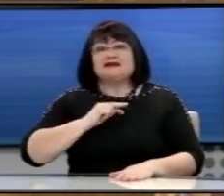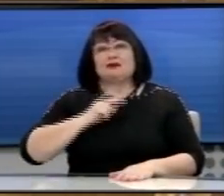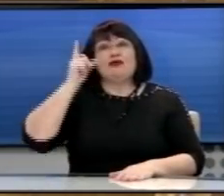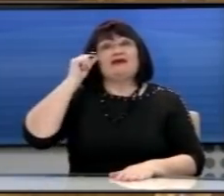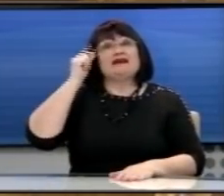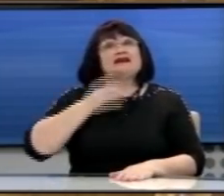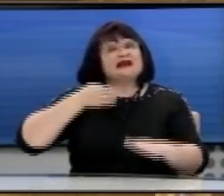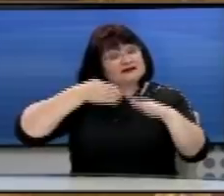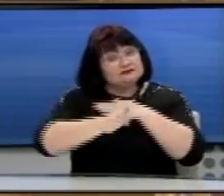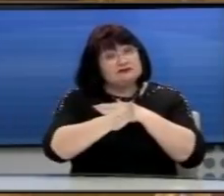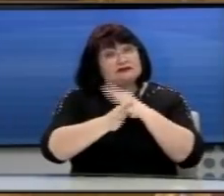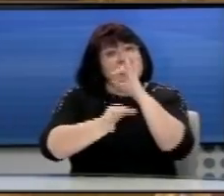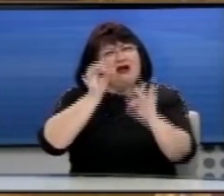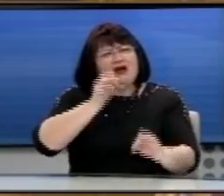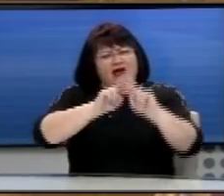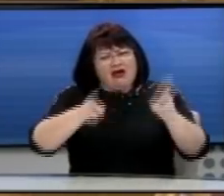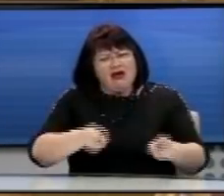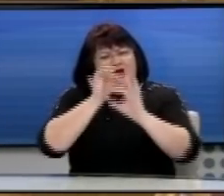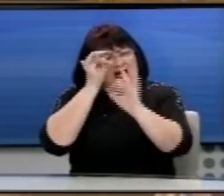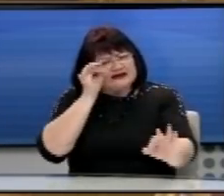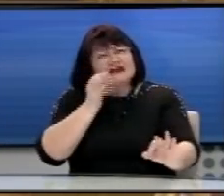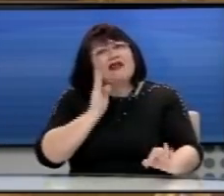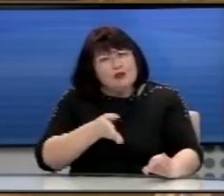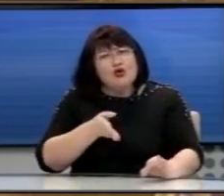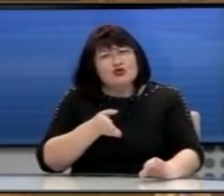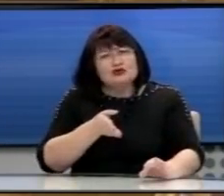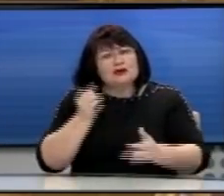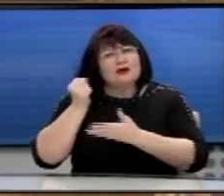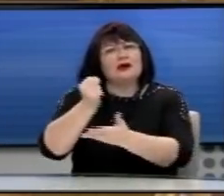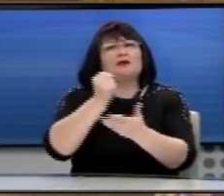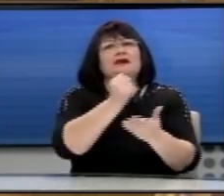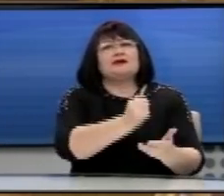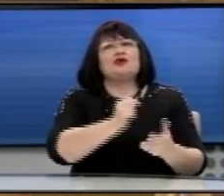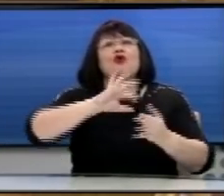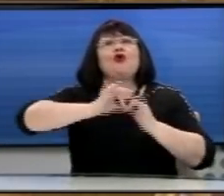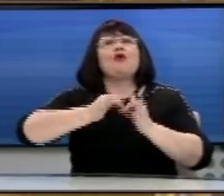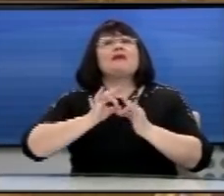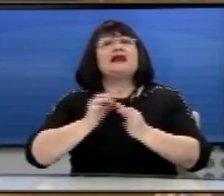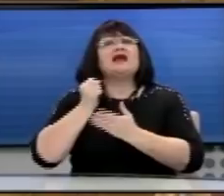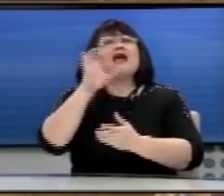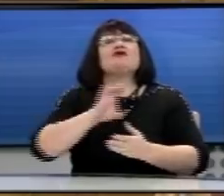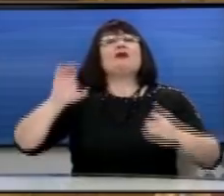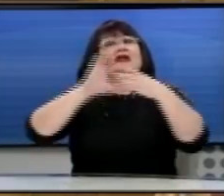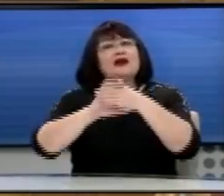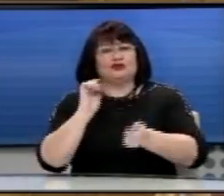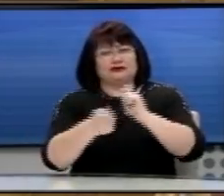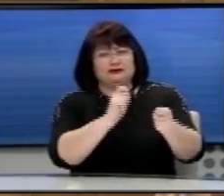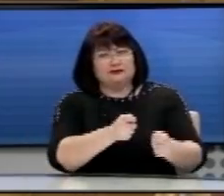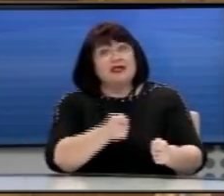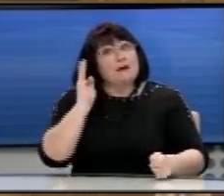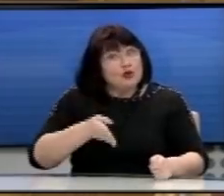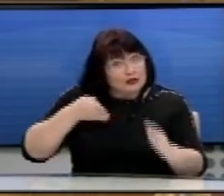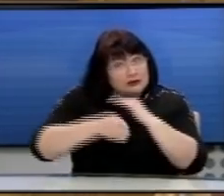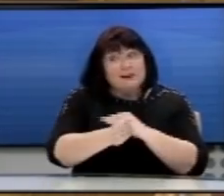φοιτητές σε σύγχρονες εργαστηριακές υποδομές των Ιδρυμάτων που χρηματοδοτούνται από ομίλους και κονδύλια της Ευρωπαϊκής Ένωσης